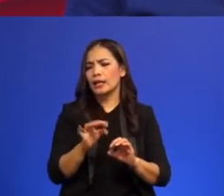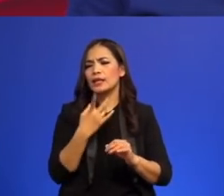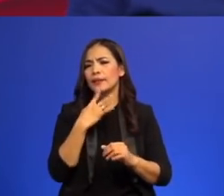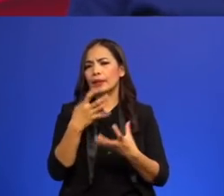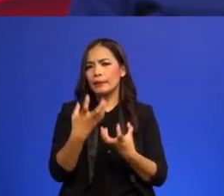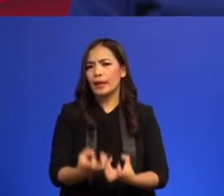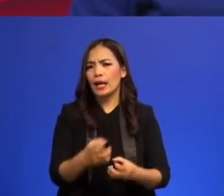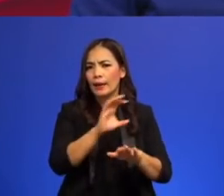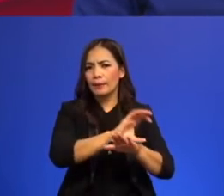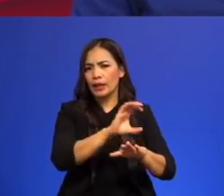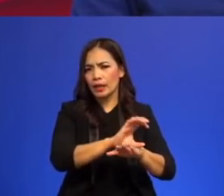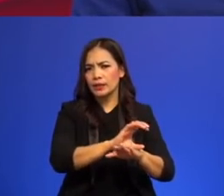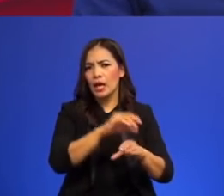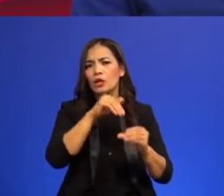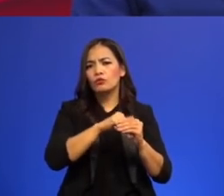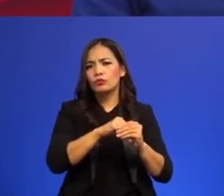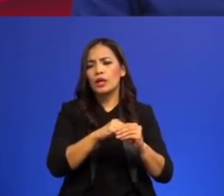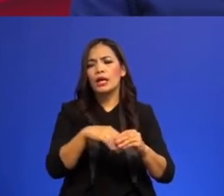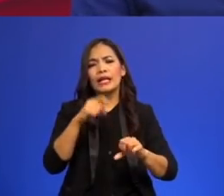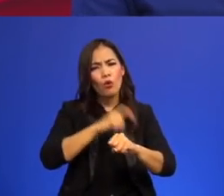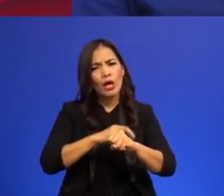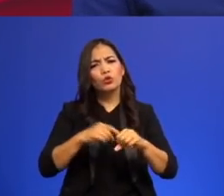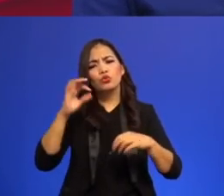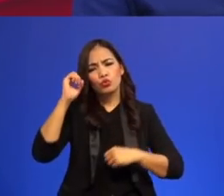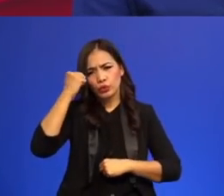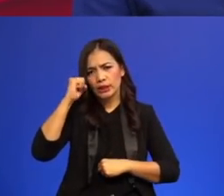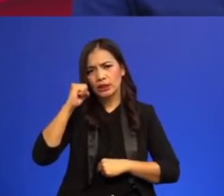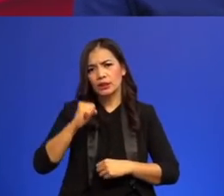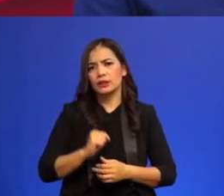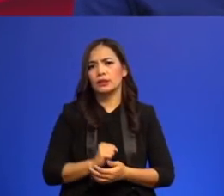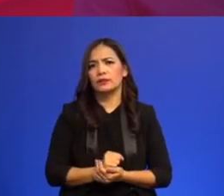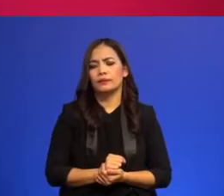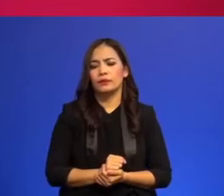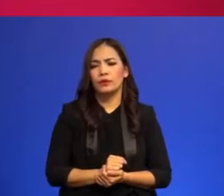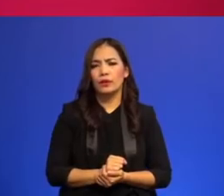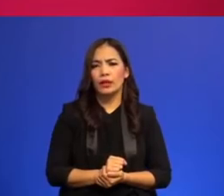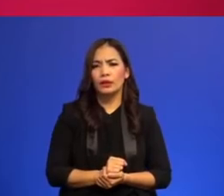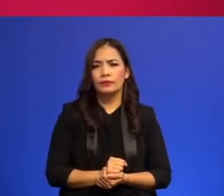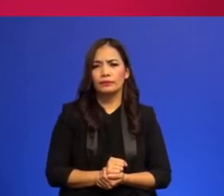kolekte, zaman tambah susah.